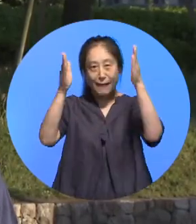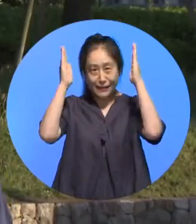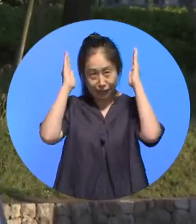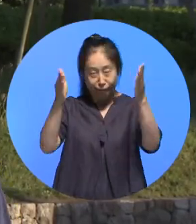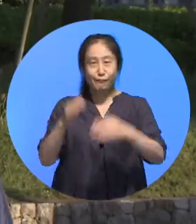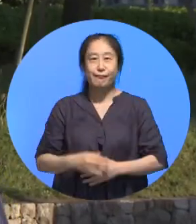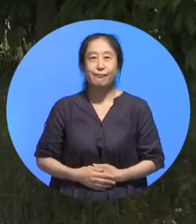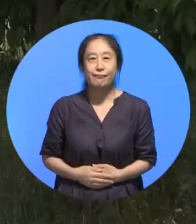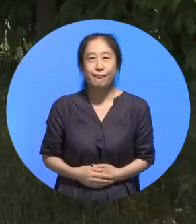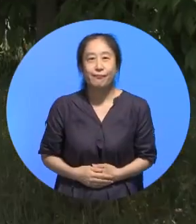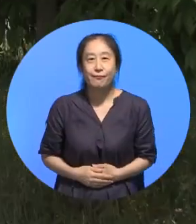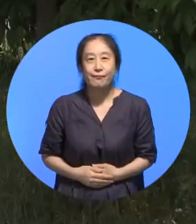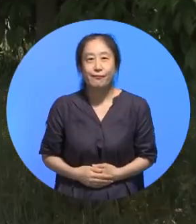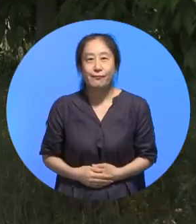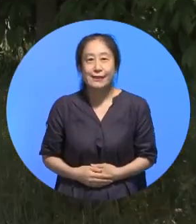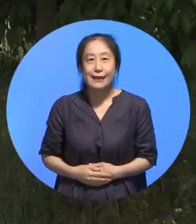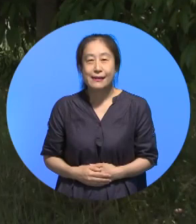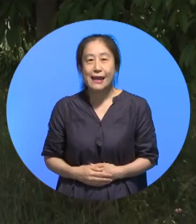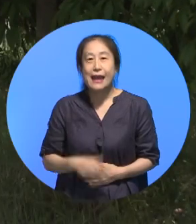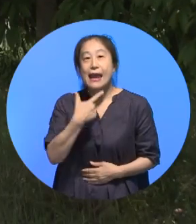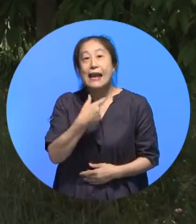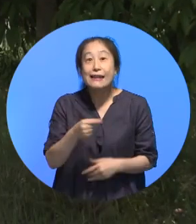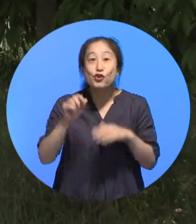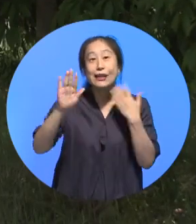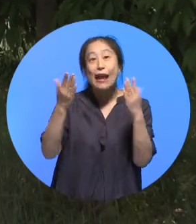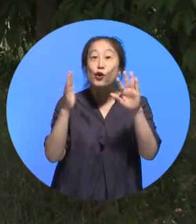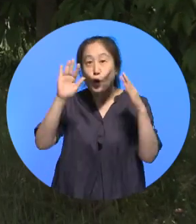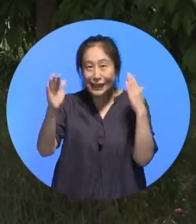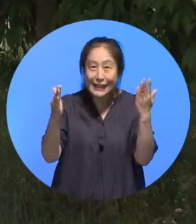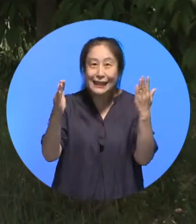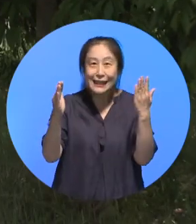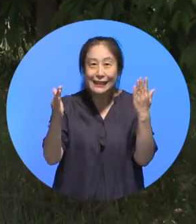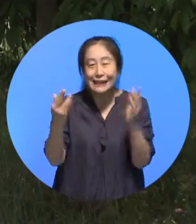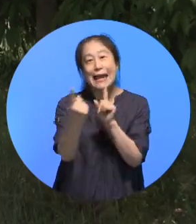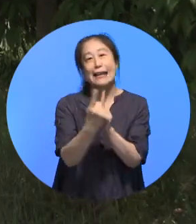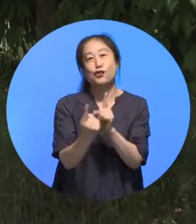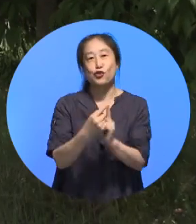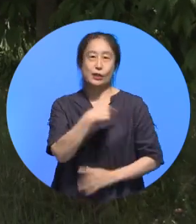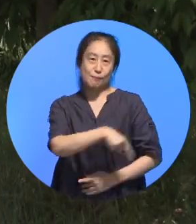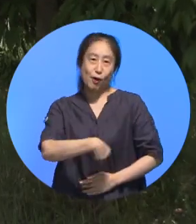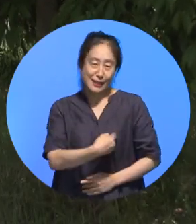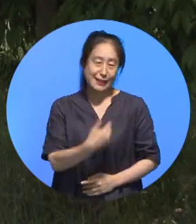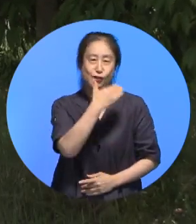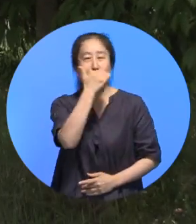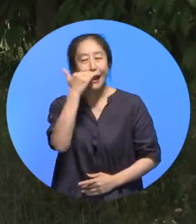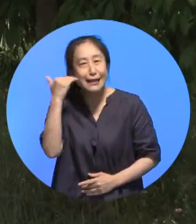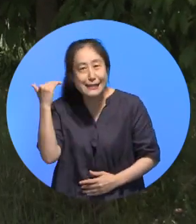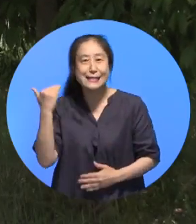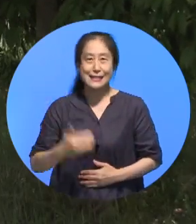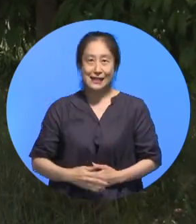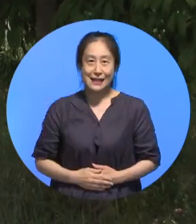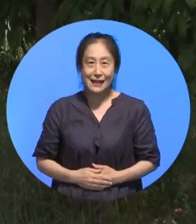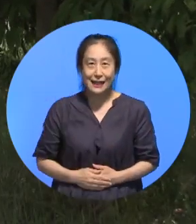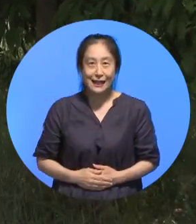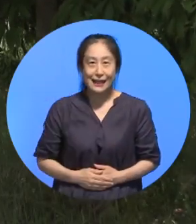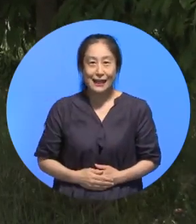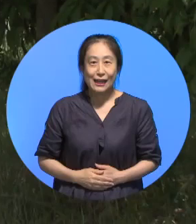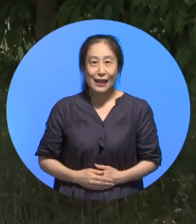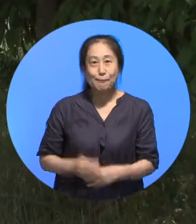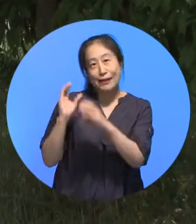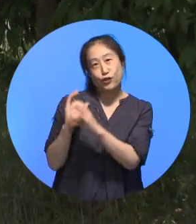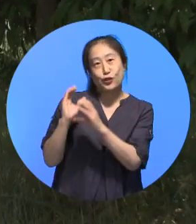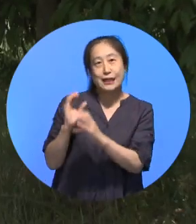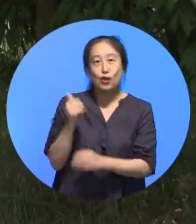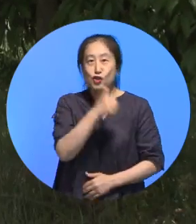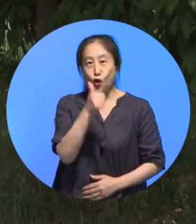思います皆さんのス踊りにかける思いすご素敵でしたねでは改めて今年の